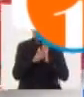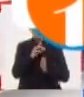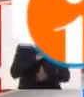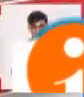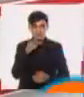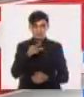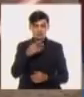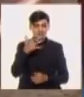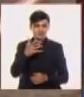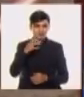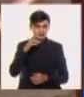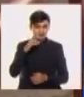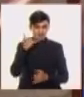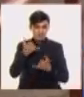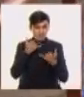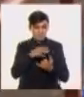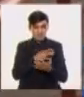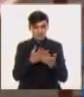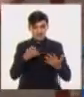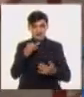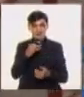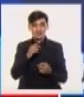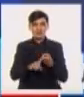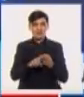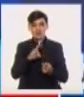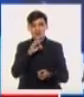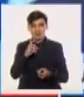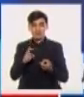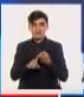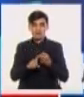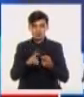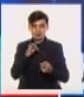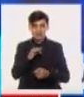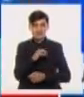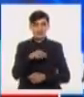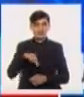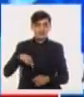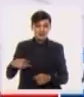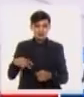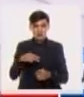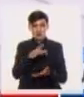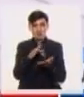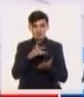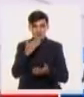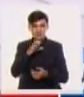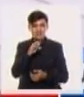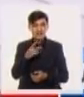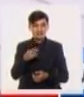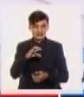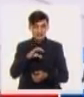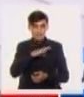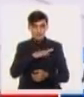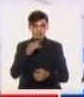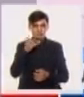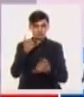более 2500 вызовов, связанных только с коронавирусом. Как пояснил директор городской станции Мурат Уразбаев, лишь на 5%